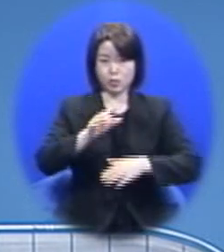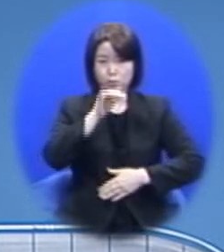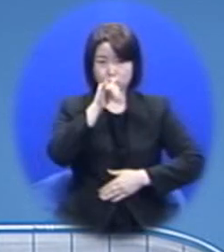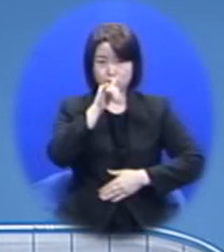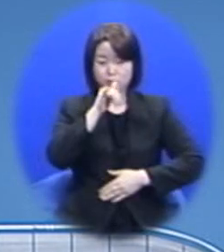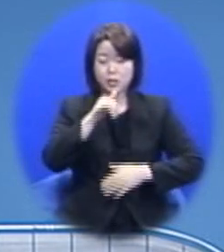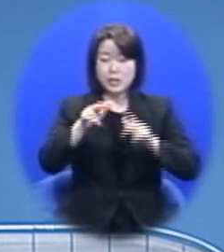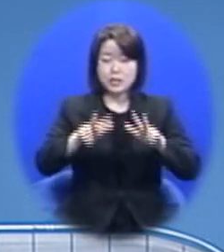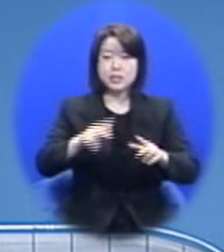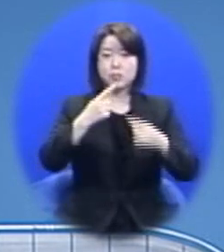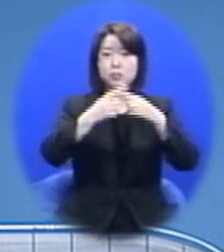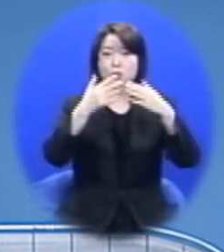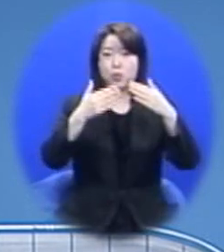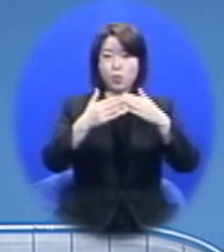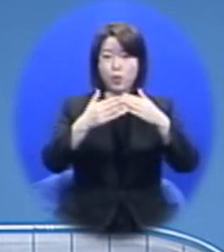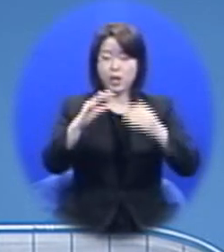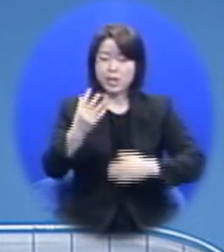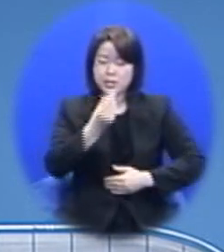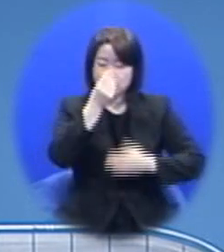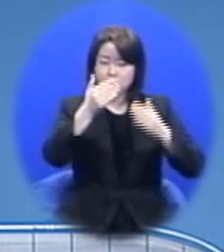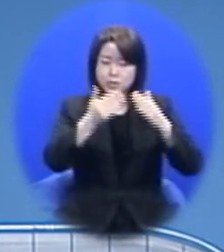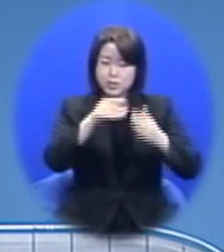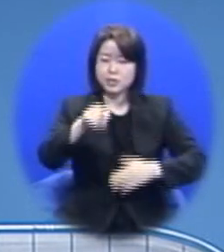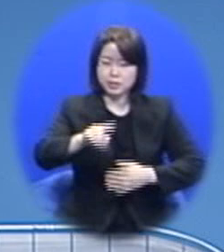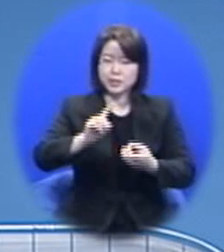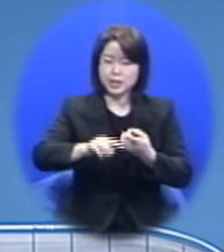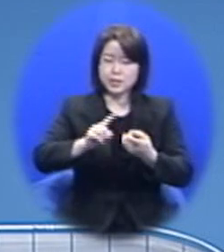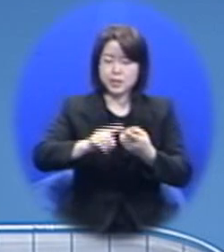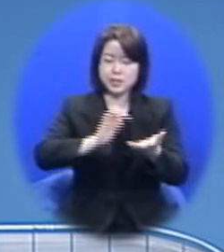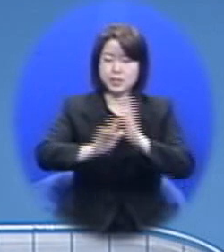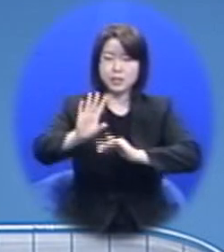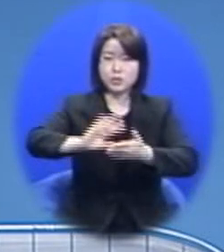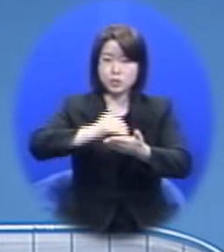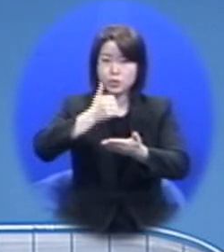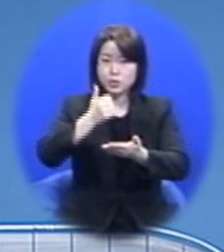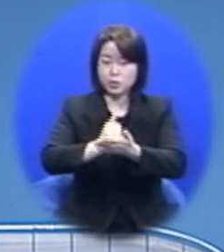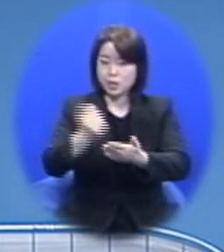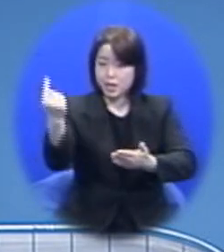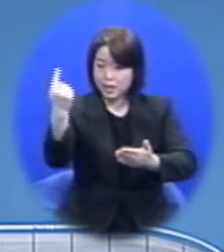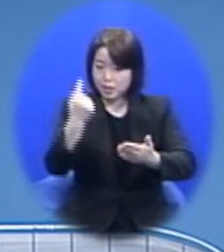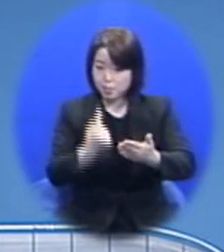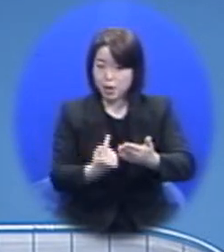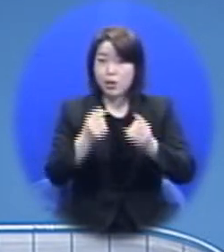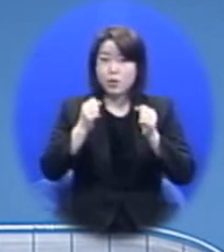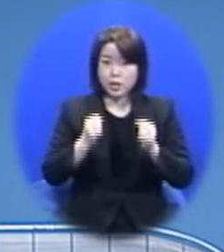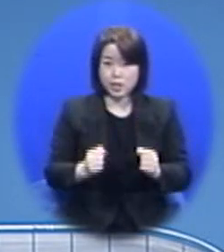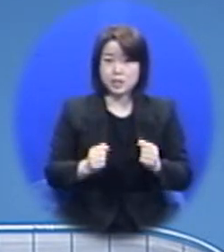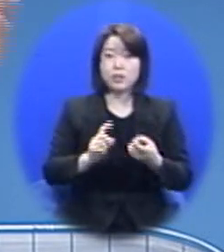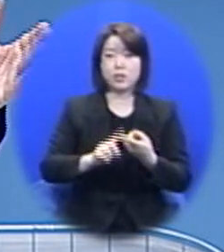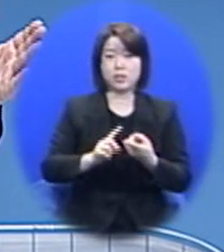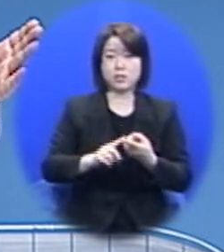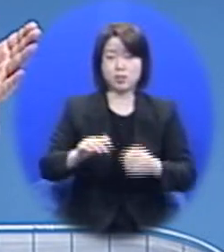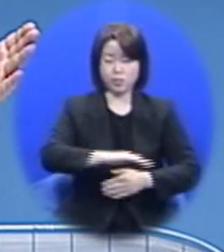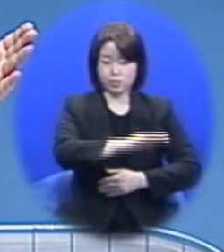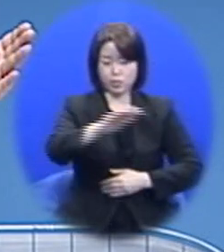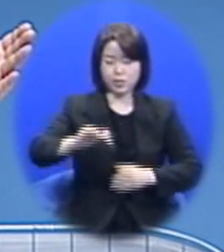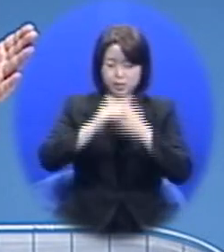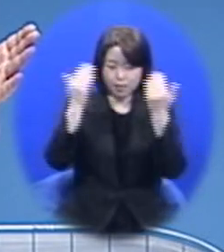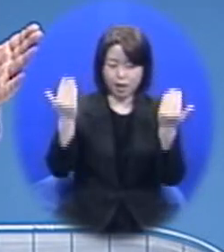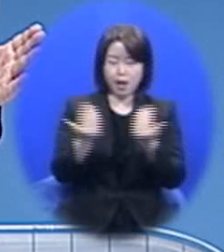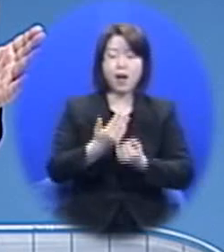교회에 성전 그 자체이신 예수 그리스도가 교회에 임하여 계신 것을 우리가 다